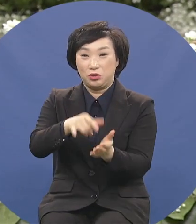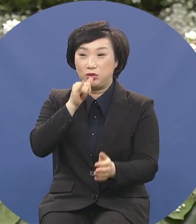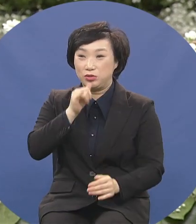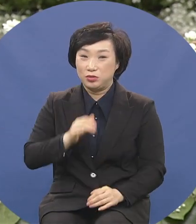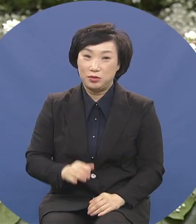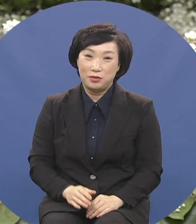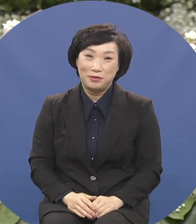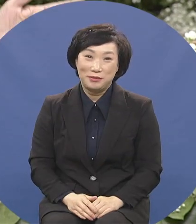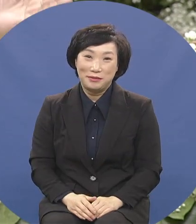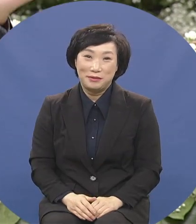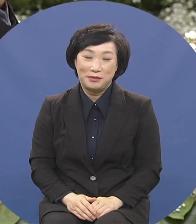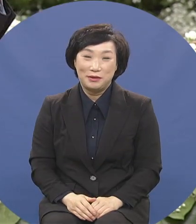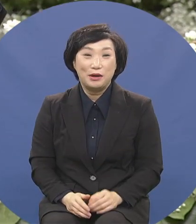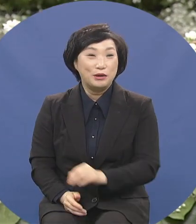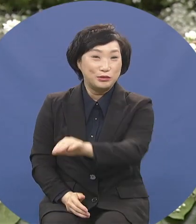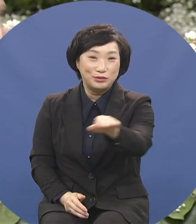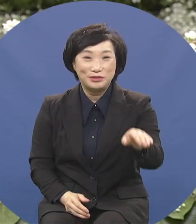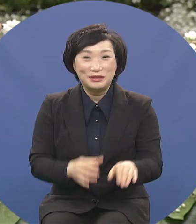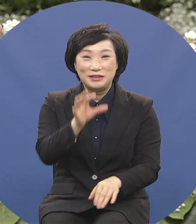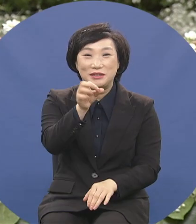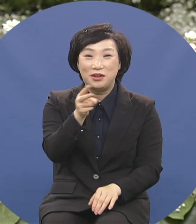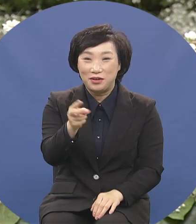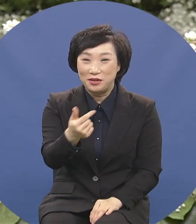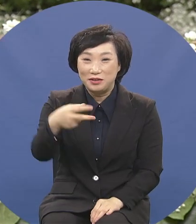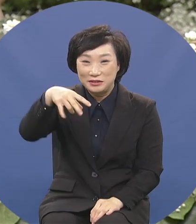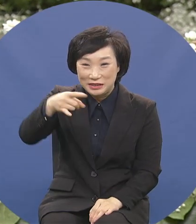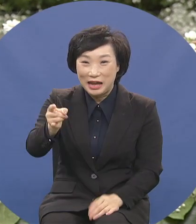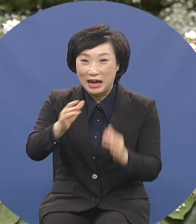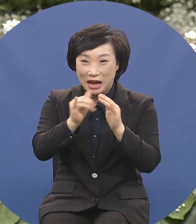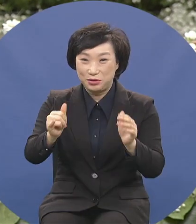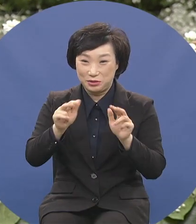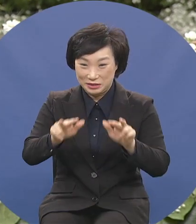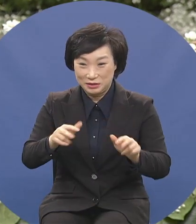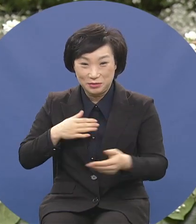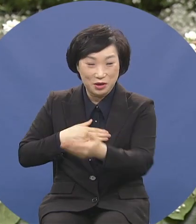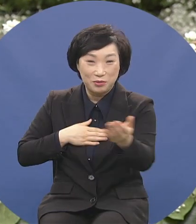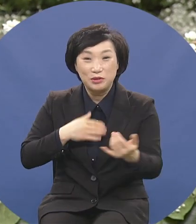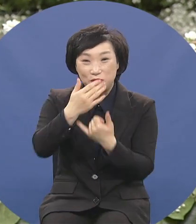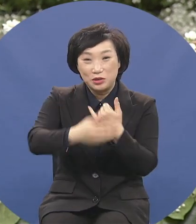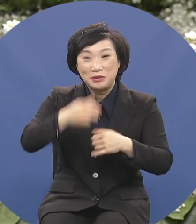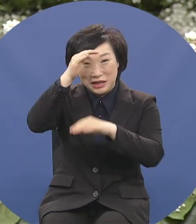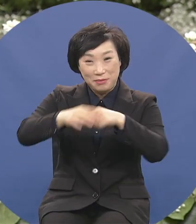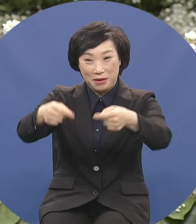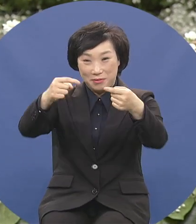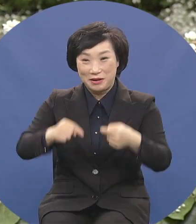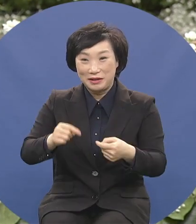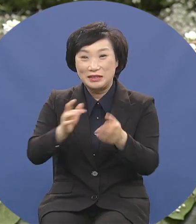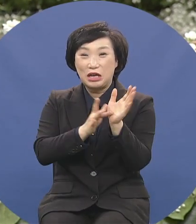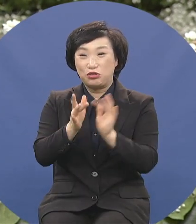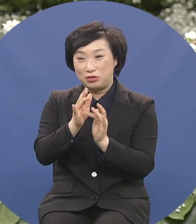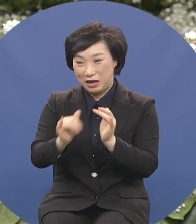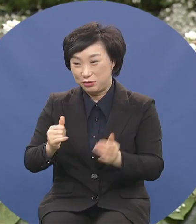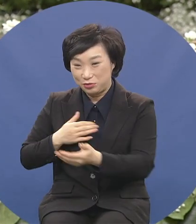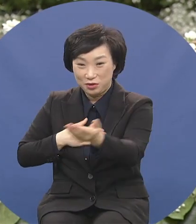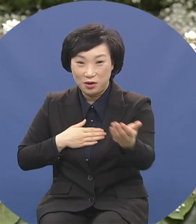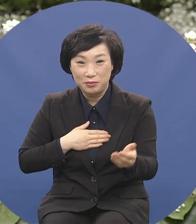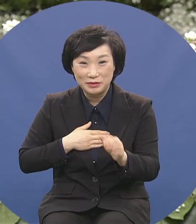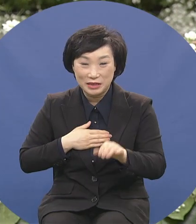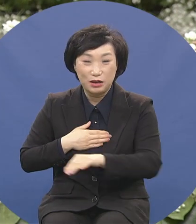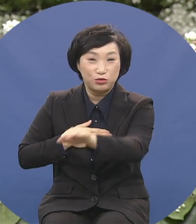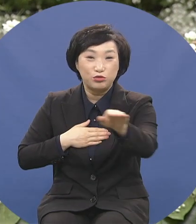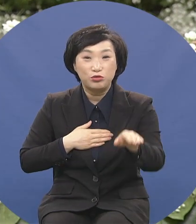말씀하셨는데 우리 연세 가족이요 오늘 유튜브 예배하는 예수 가족들이요